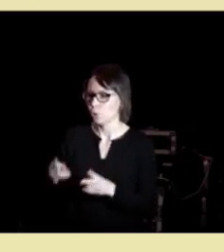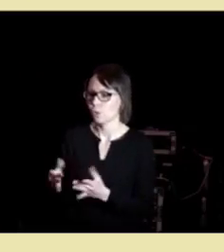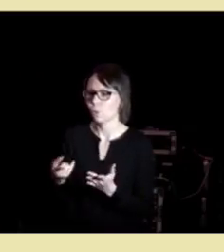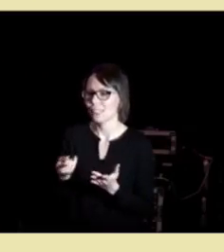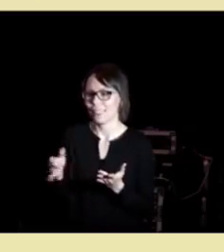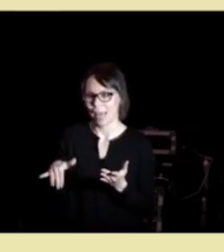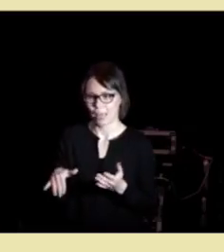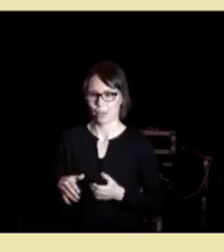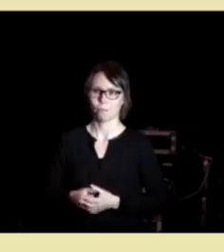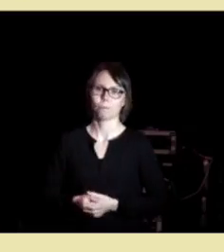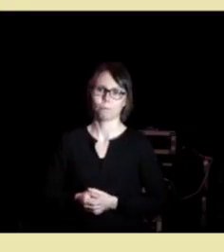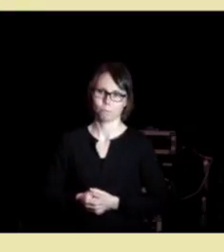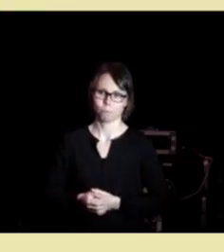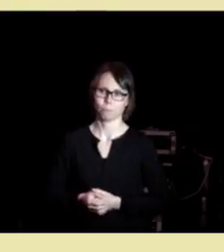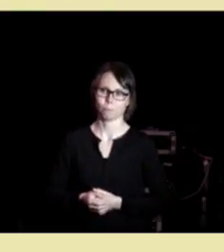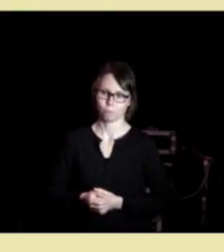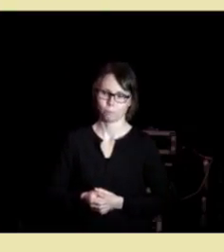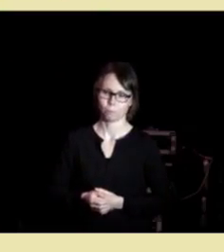seg.